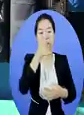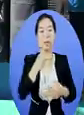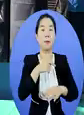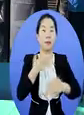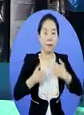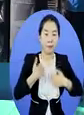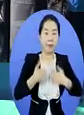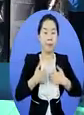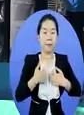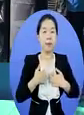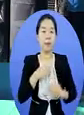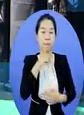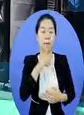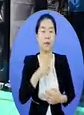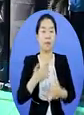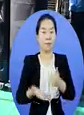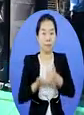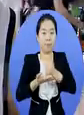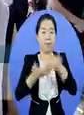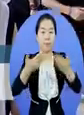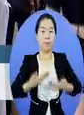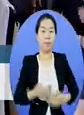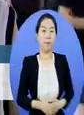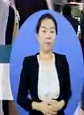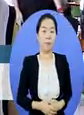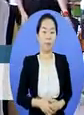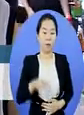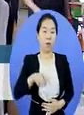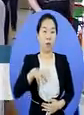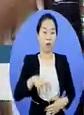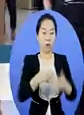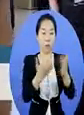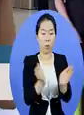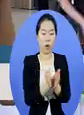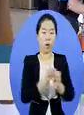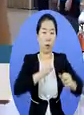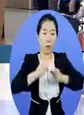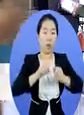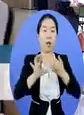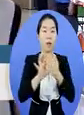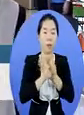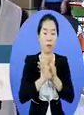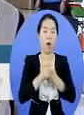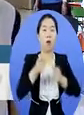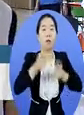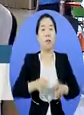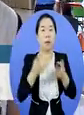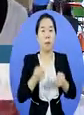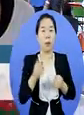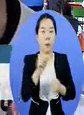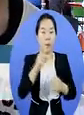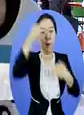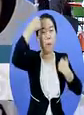수 있어서 좋은 시간이었다며 격려했습니다. 여기에서 활동을 여기 안에서 연합회 활동을 하면 기회가 많아요. 무대에